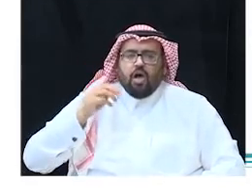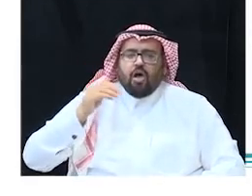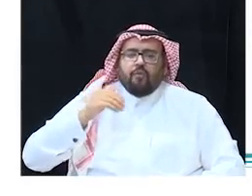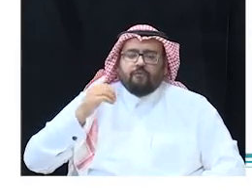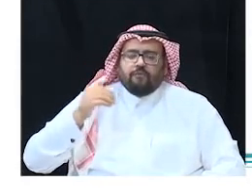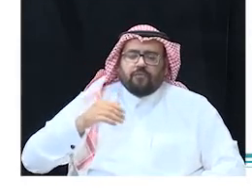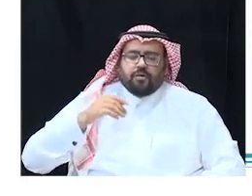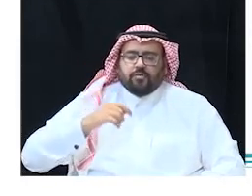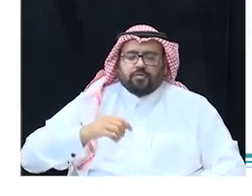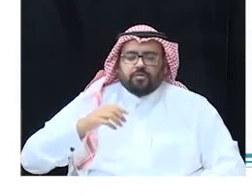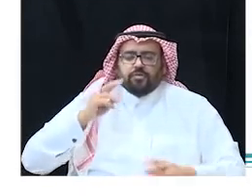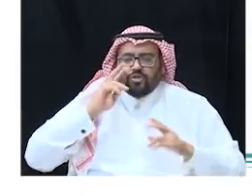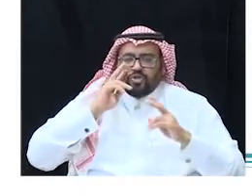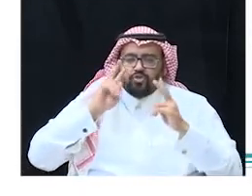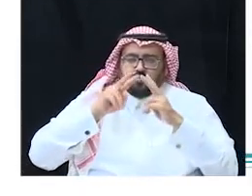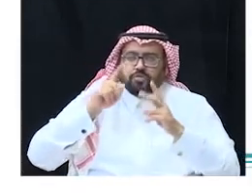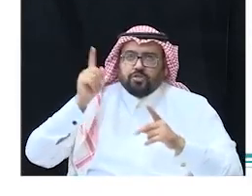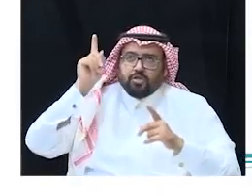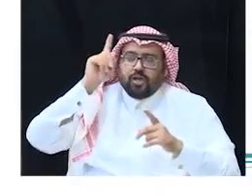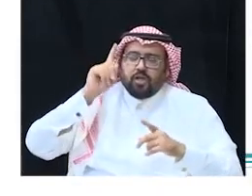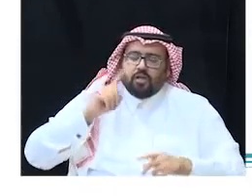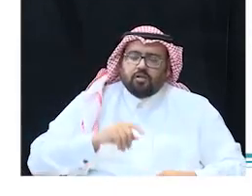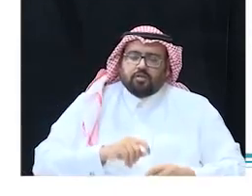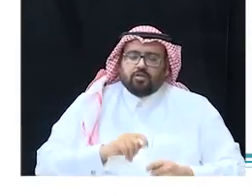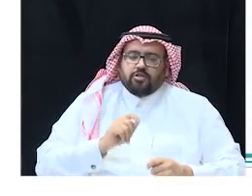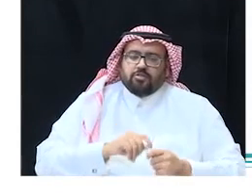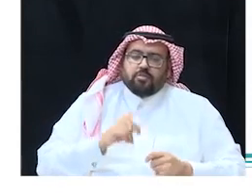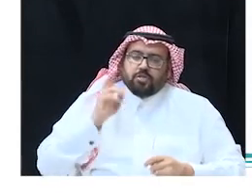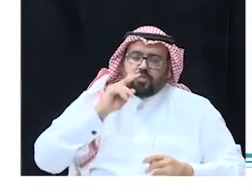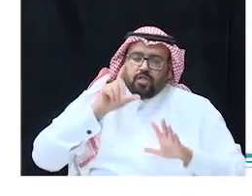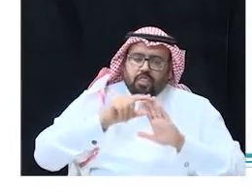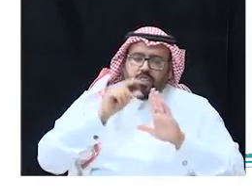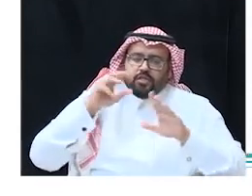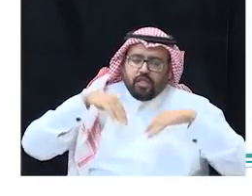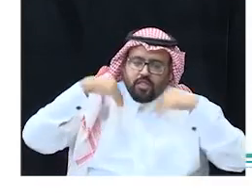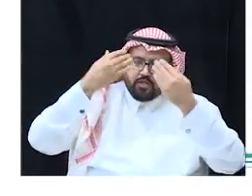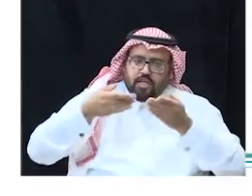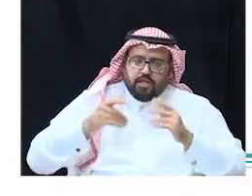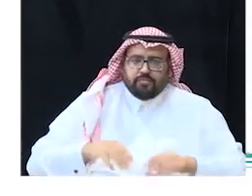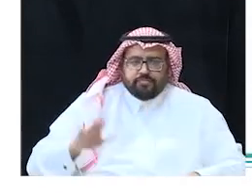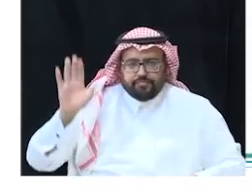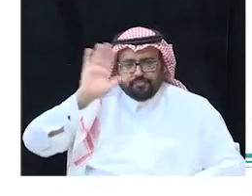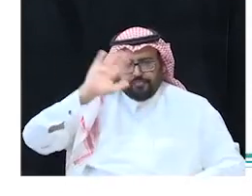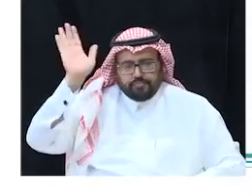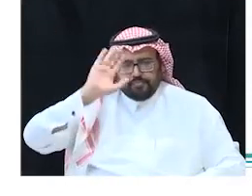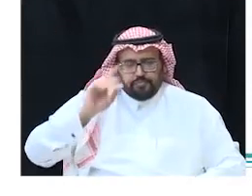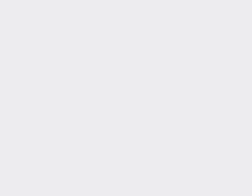أجمعين، وأتمنى التوفيق للجميع. نلقاكم بإذن الله سبحانه وتعالى في الدرس المقبل.